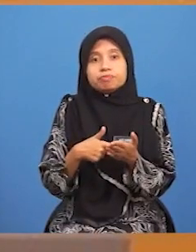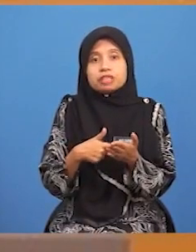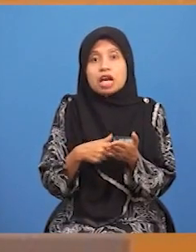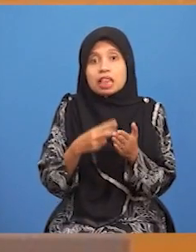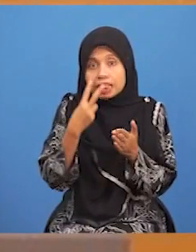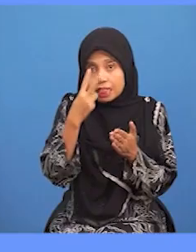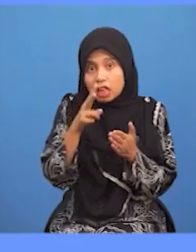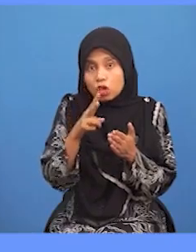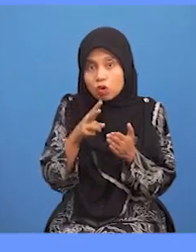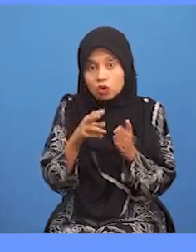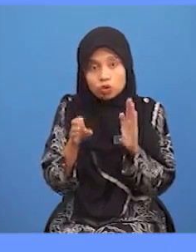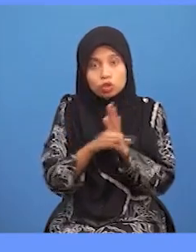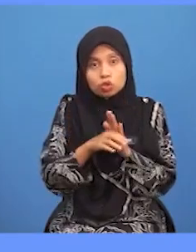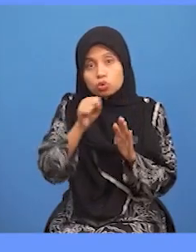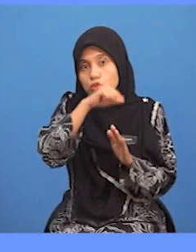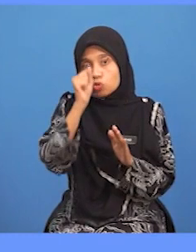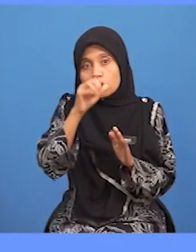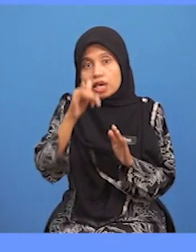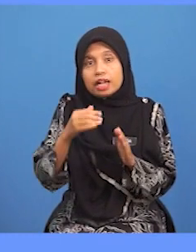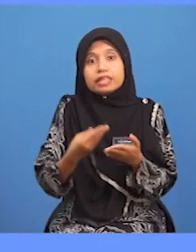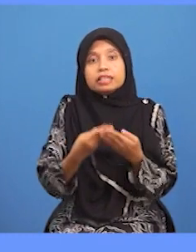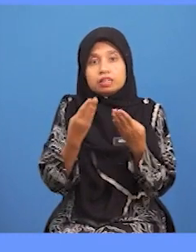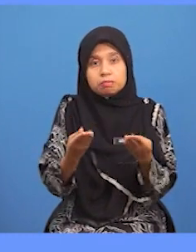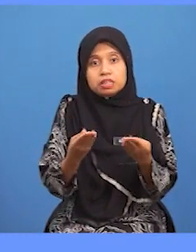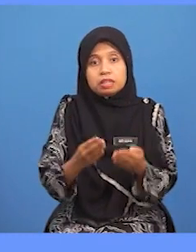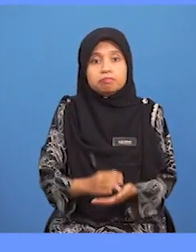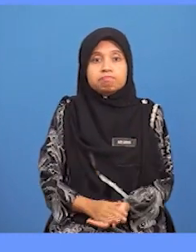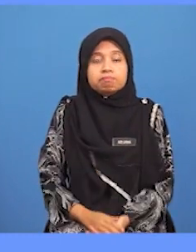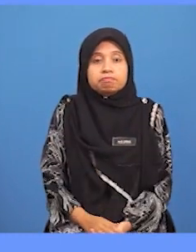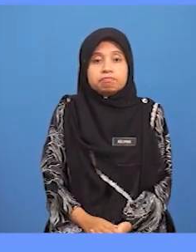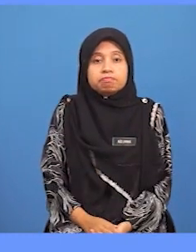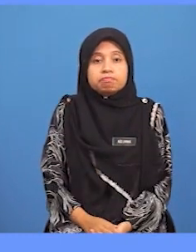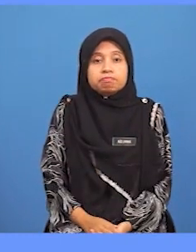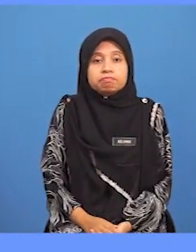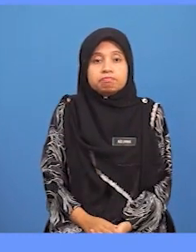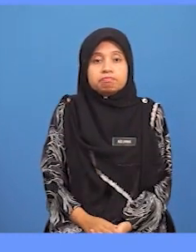Rujuk semula contoh soalan yang diberikan tadi.